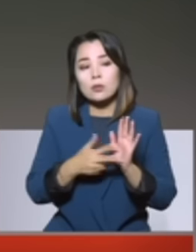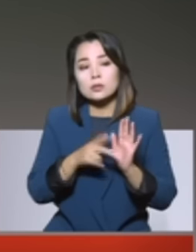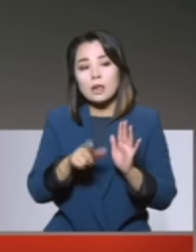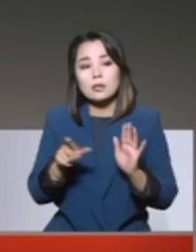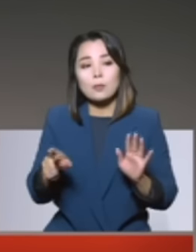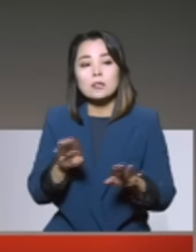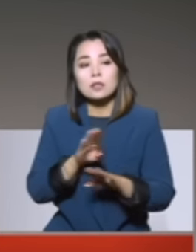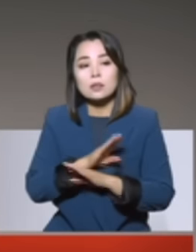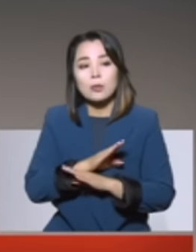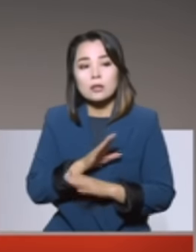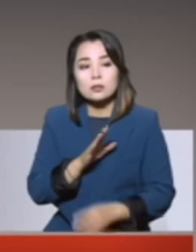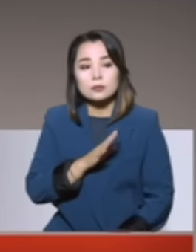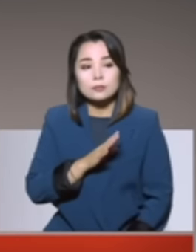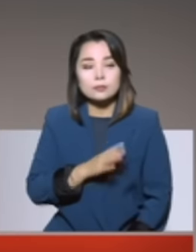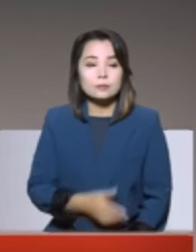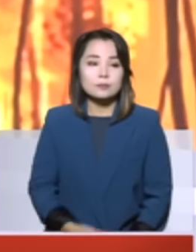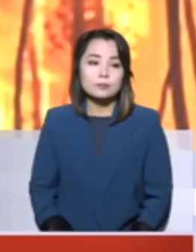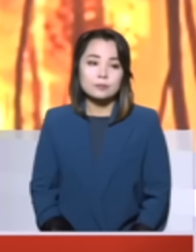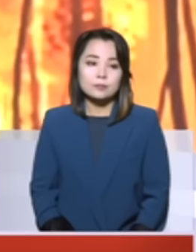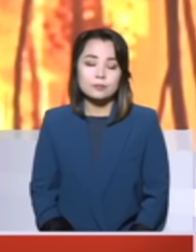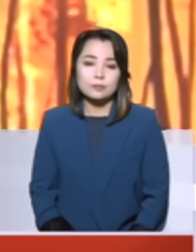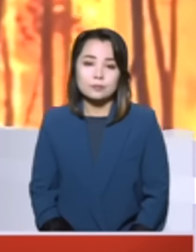қаза тапқан.